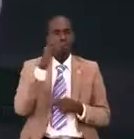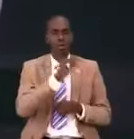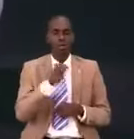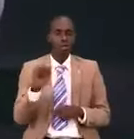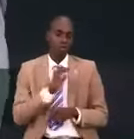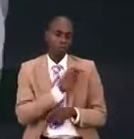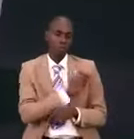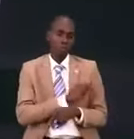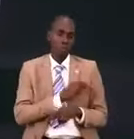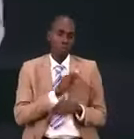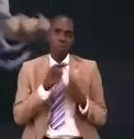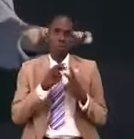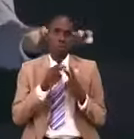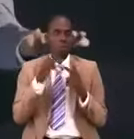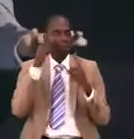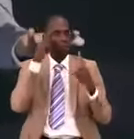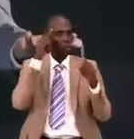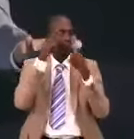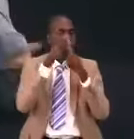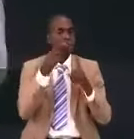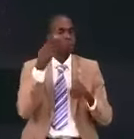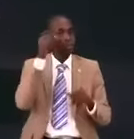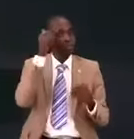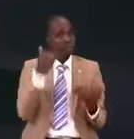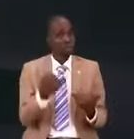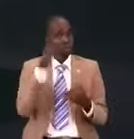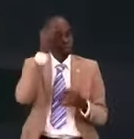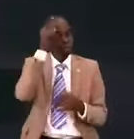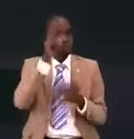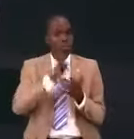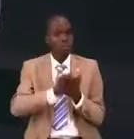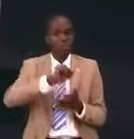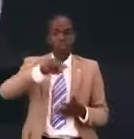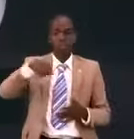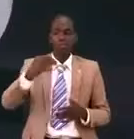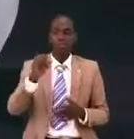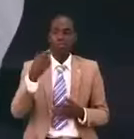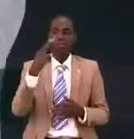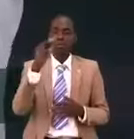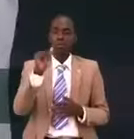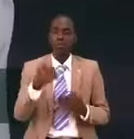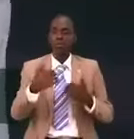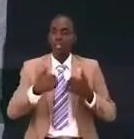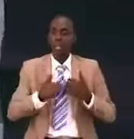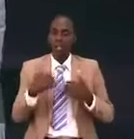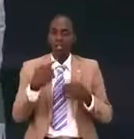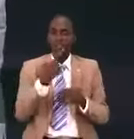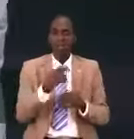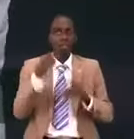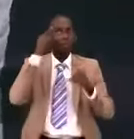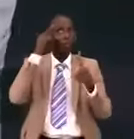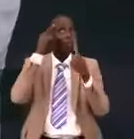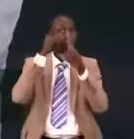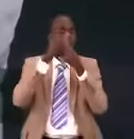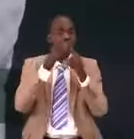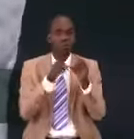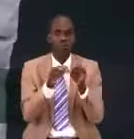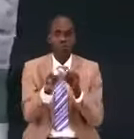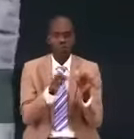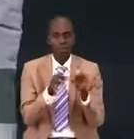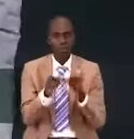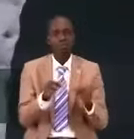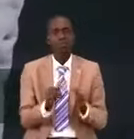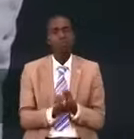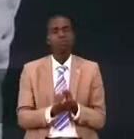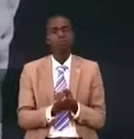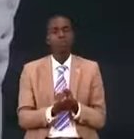définie José avait la mission décrite je jouais avec une mission qui était